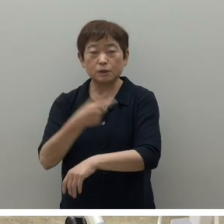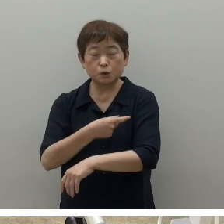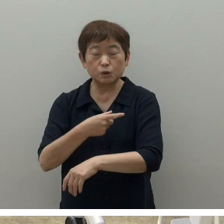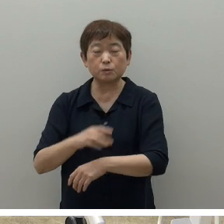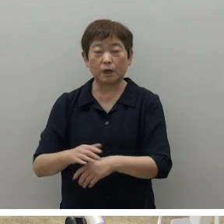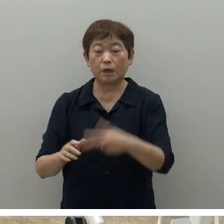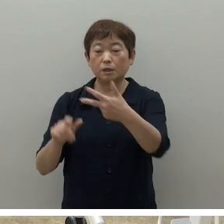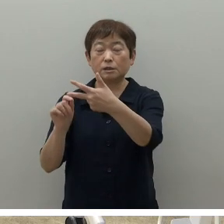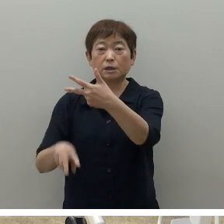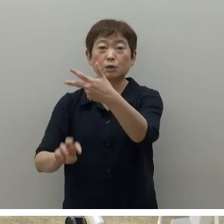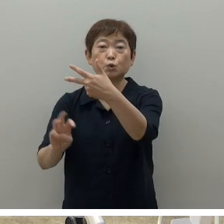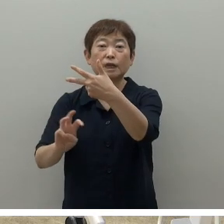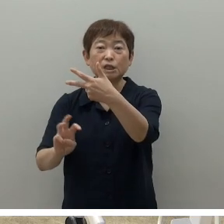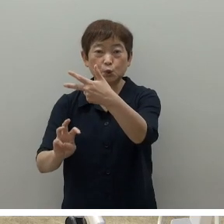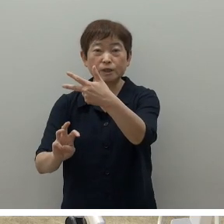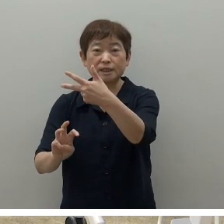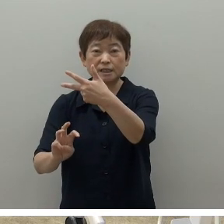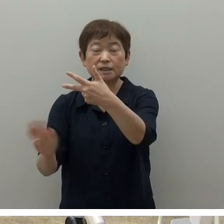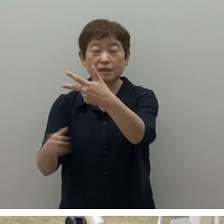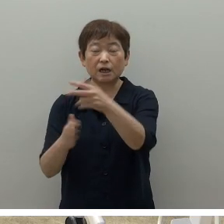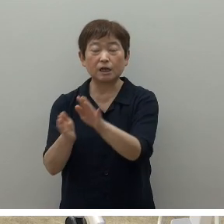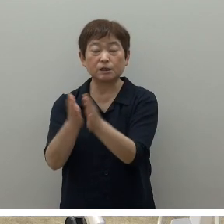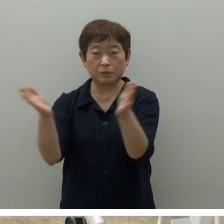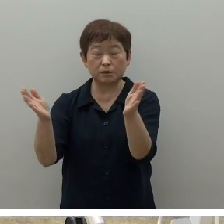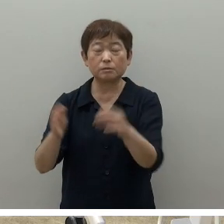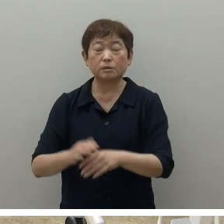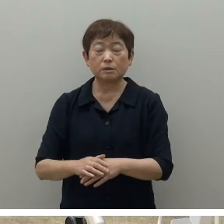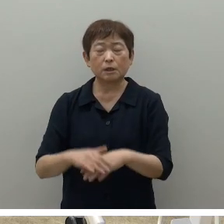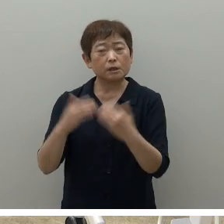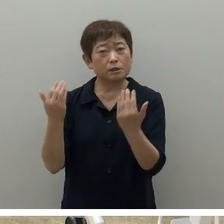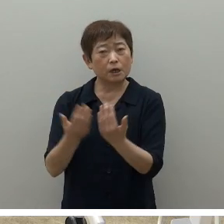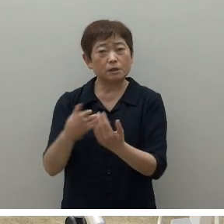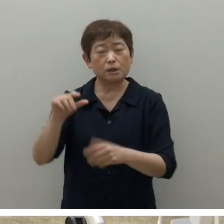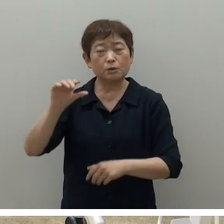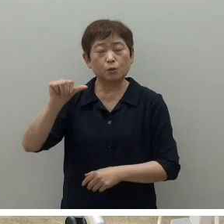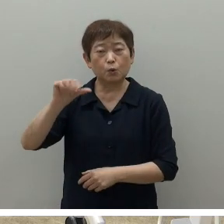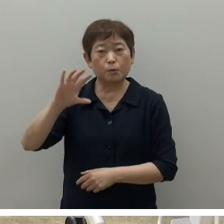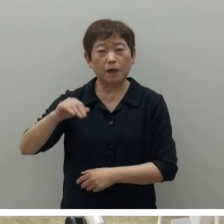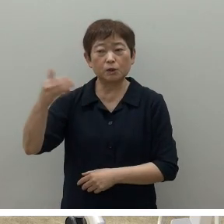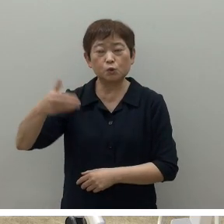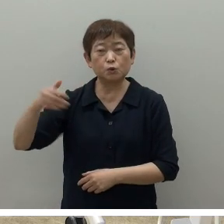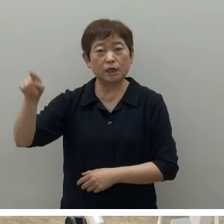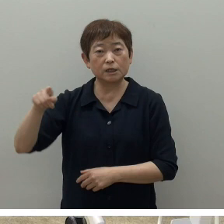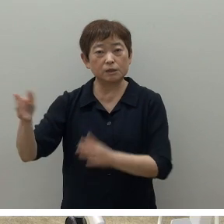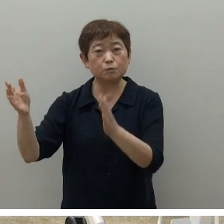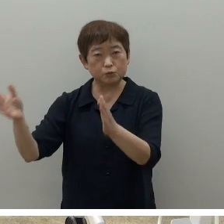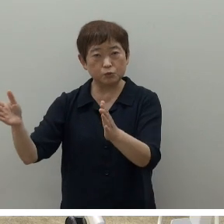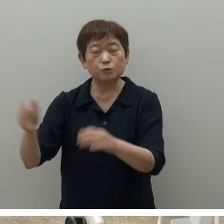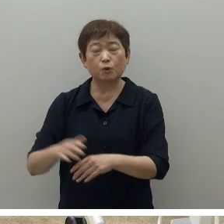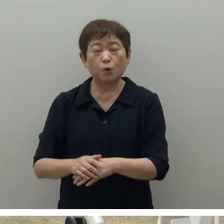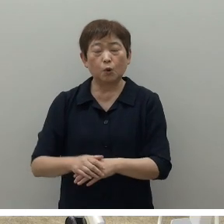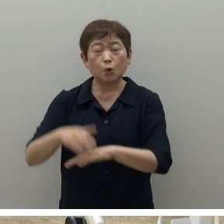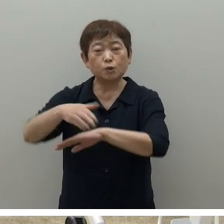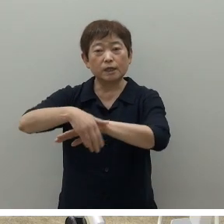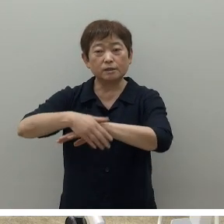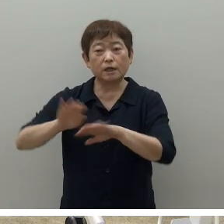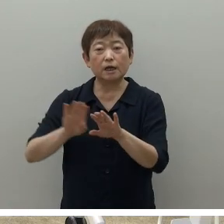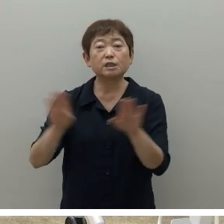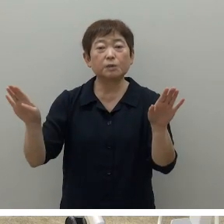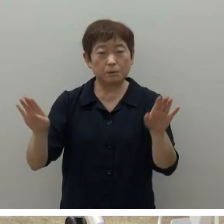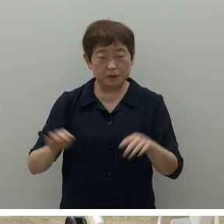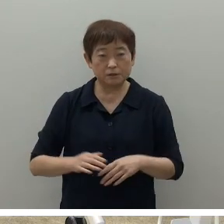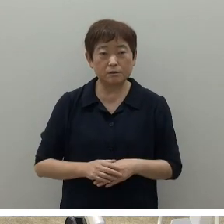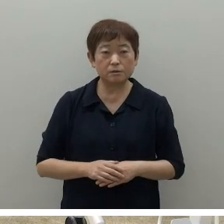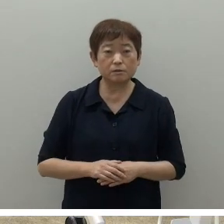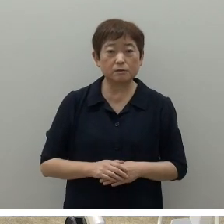月分、7月30日約5万9千人分を予約受付できるようにいたします